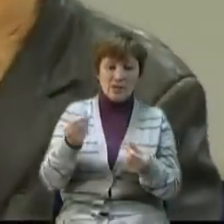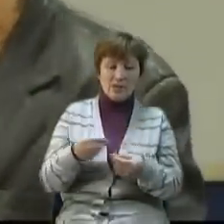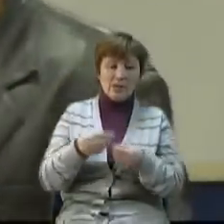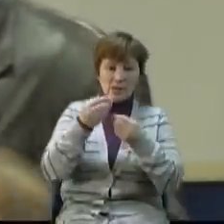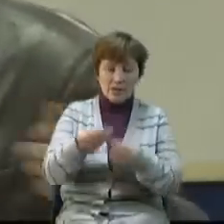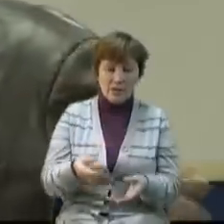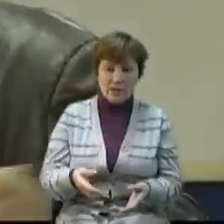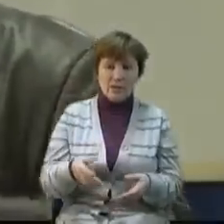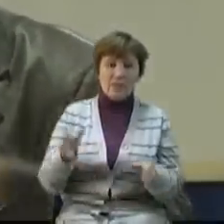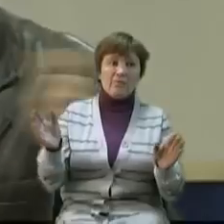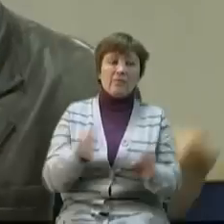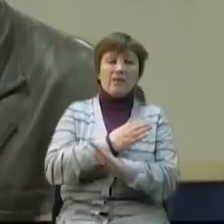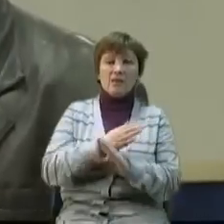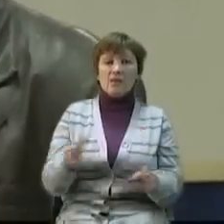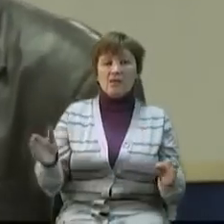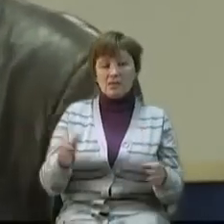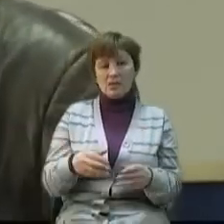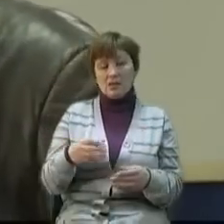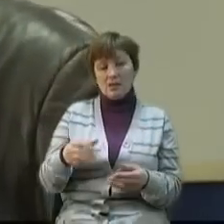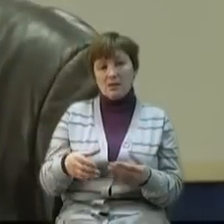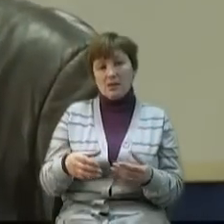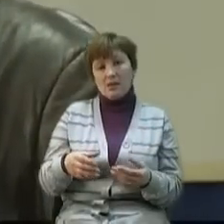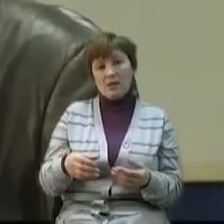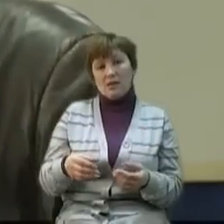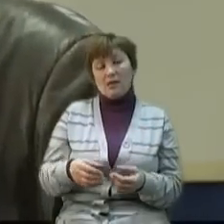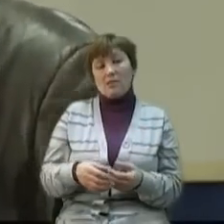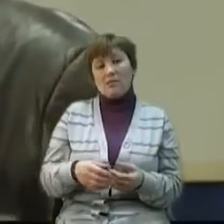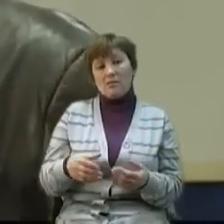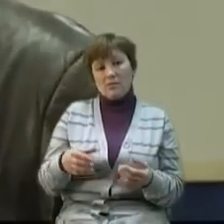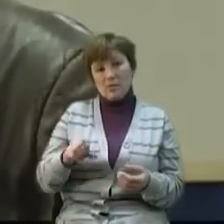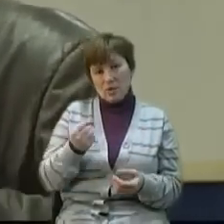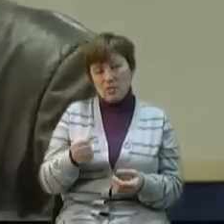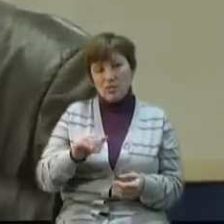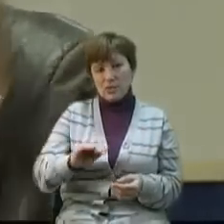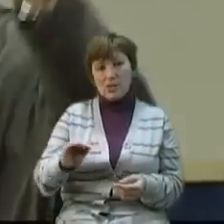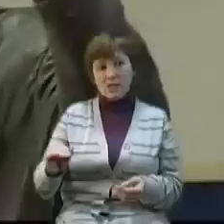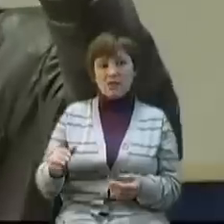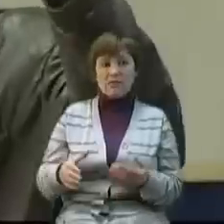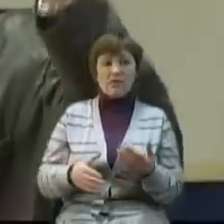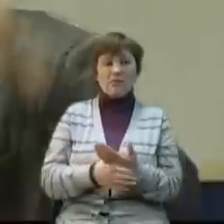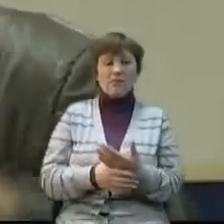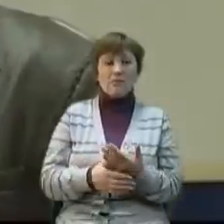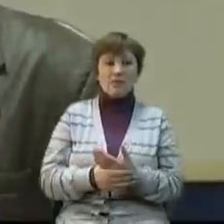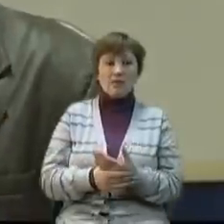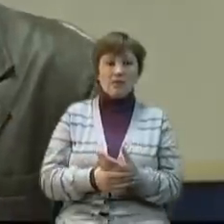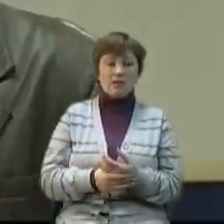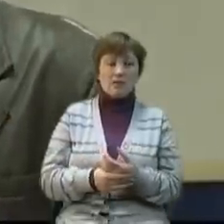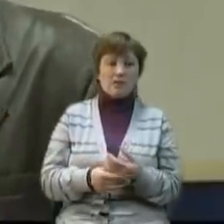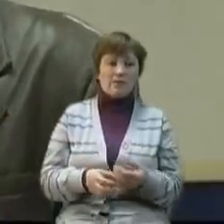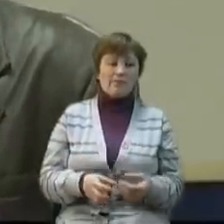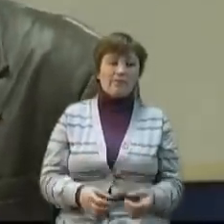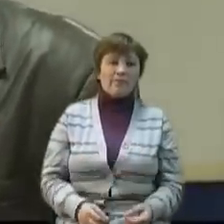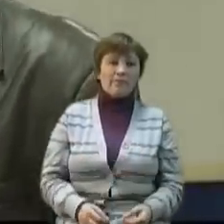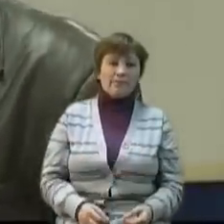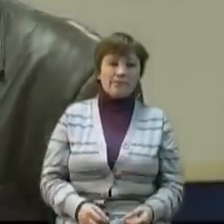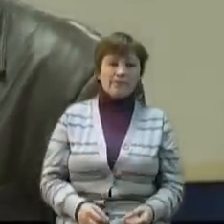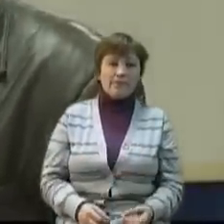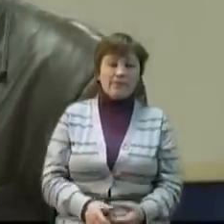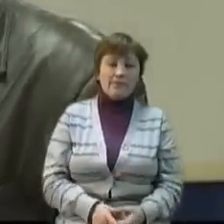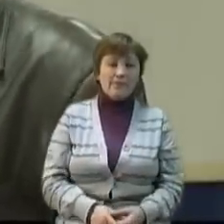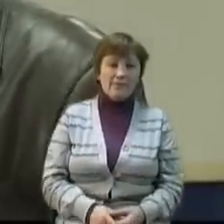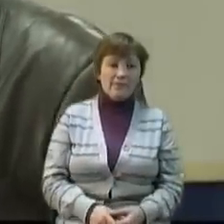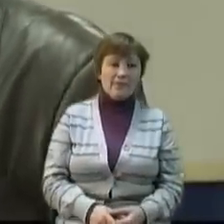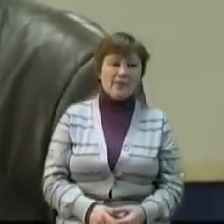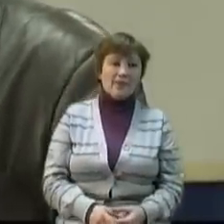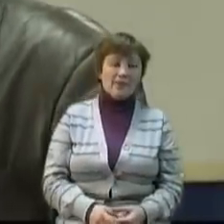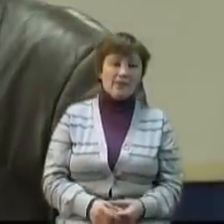где-то вкладывал, помогал мне за что-то рассчитываться. Друг мой с детства, он мне когда-то вазелин вот этот загонял в кулак.